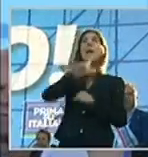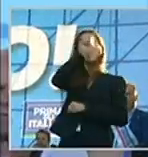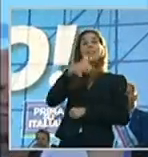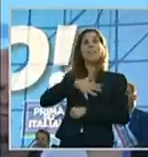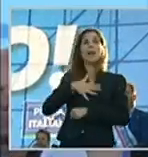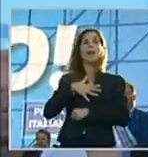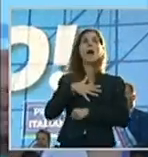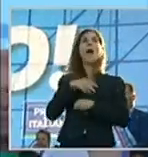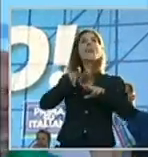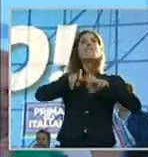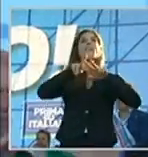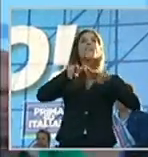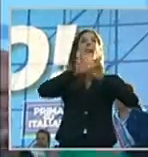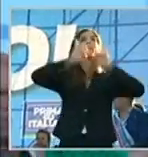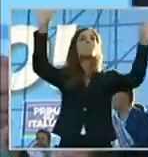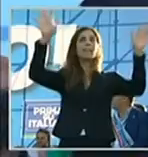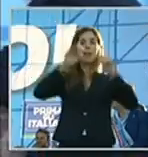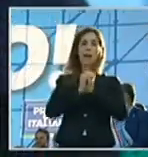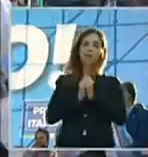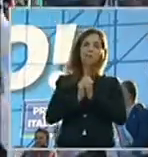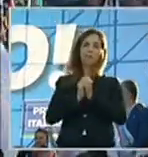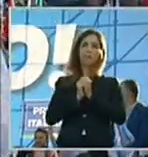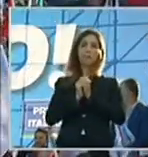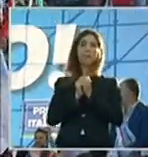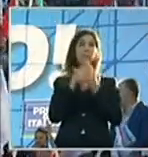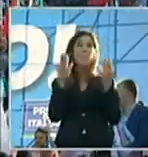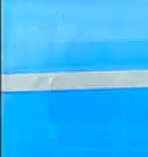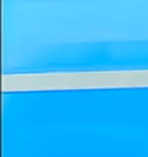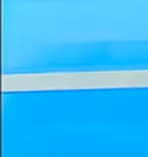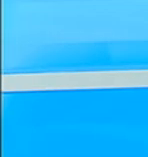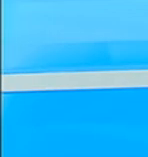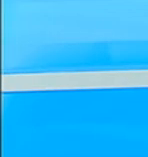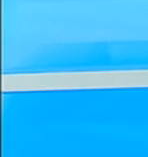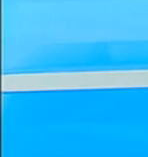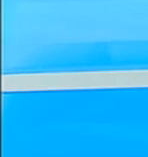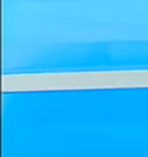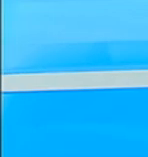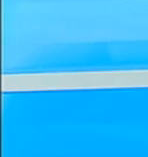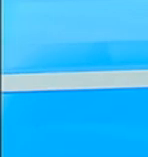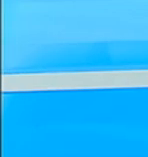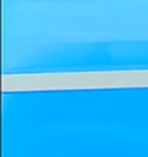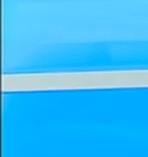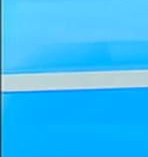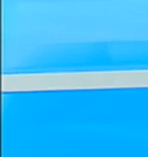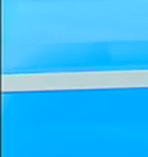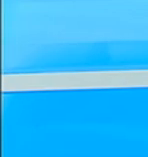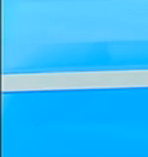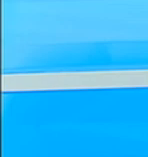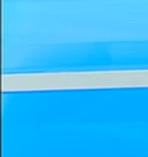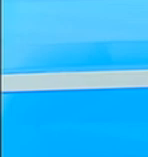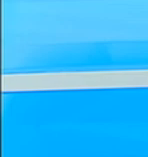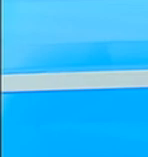poi avesse, come dire, sviluppato un programma di governo a misura del suo elettorato. Ricordiamoci che la Lega non è soltanto fatta di arrabbiati, la